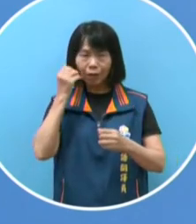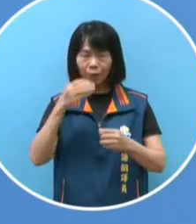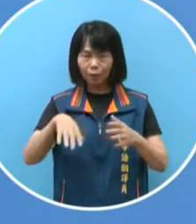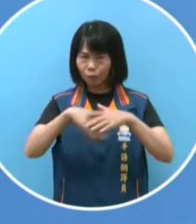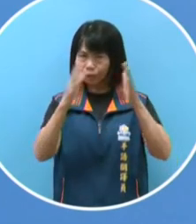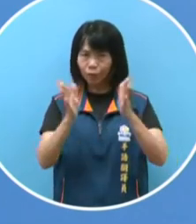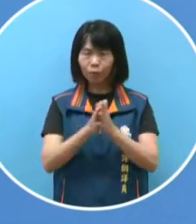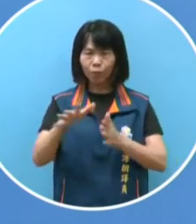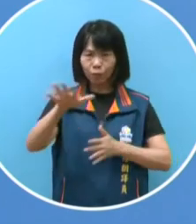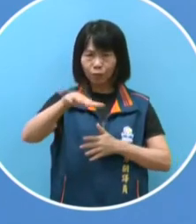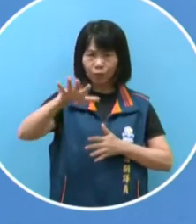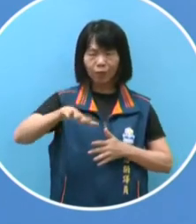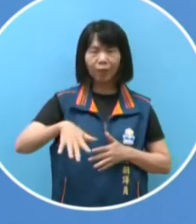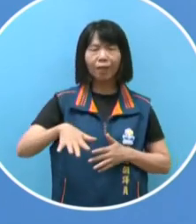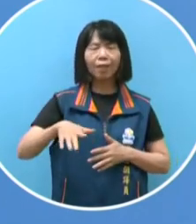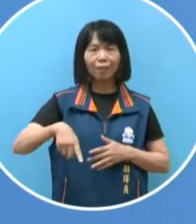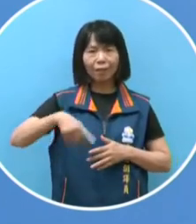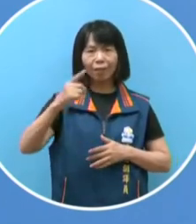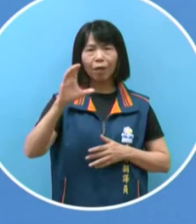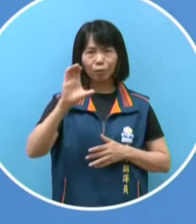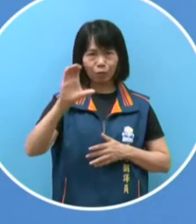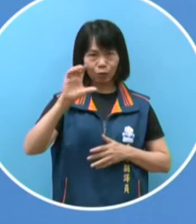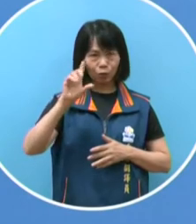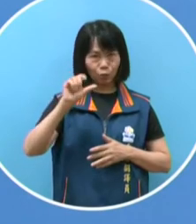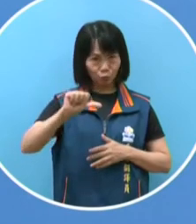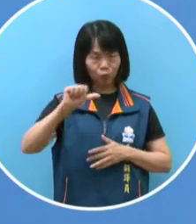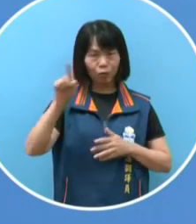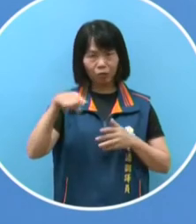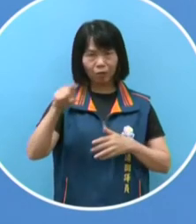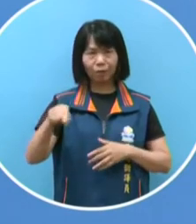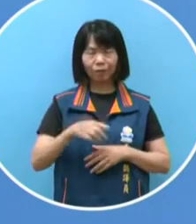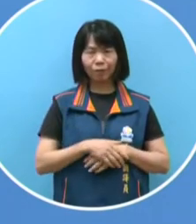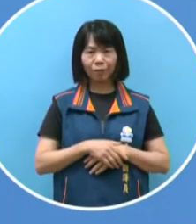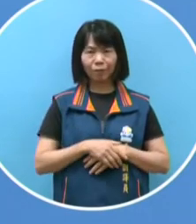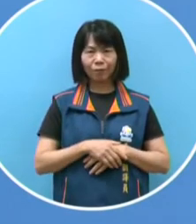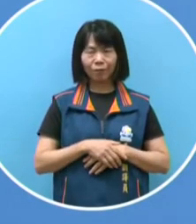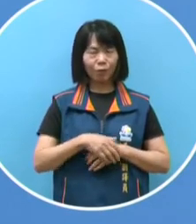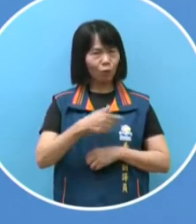了5195人哈，5195人，所